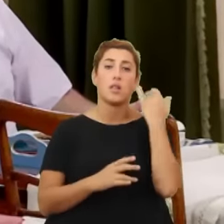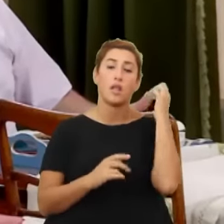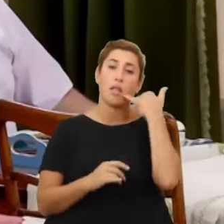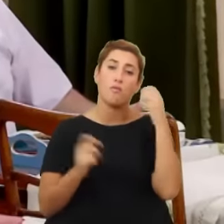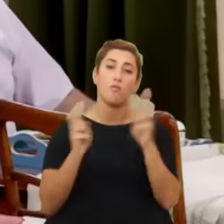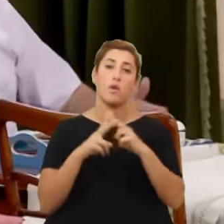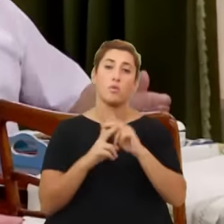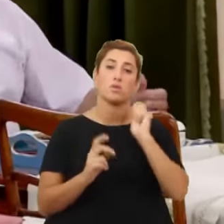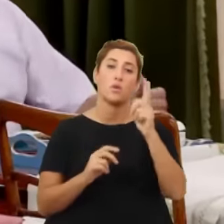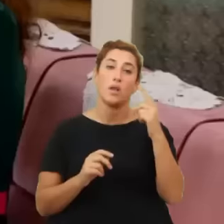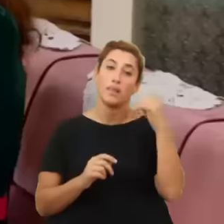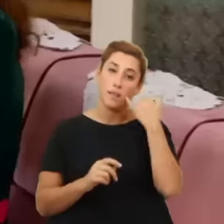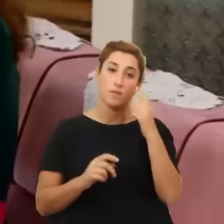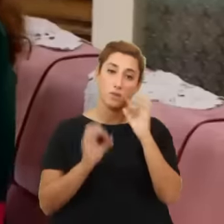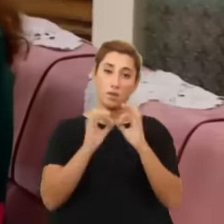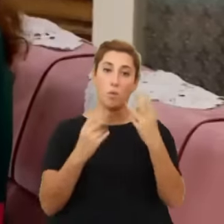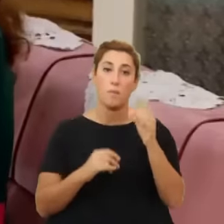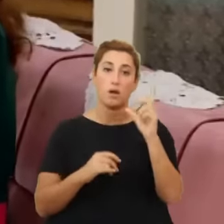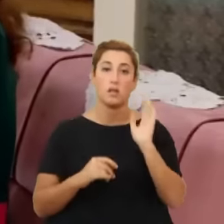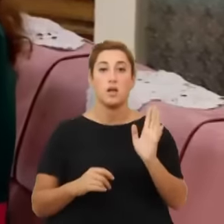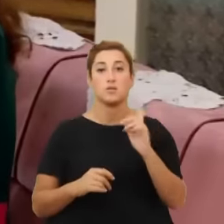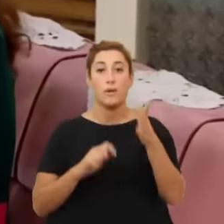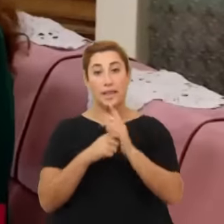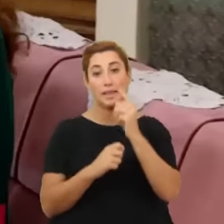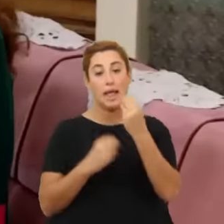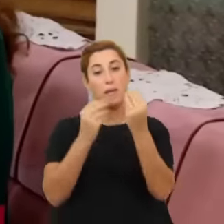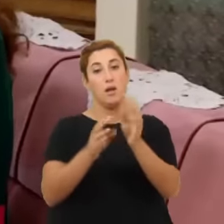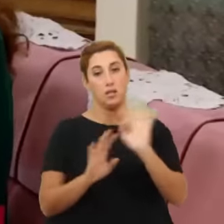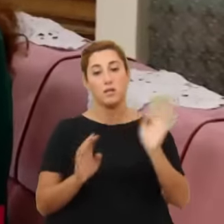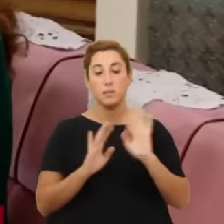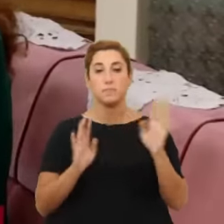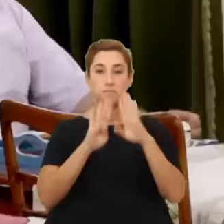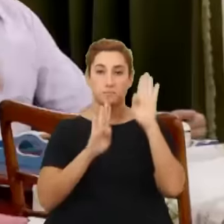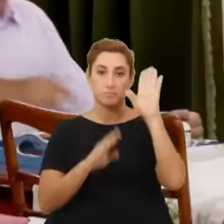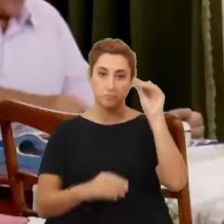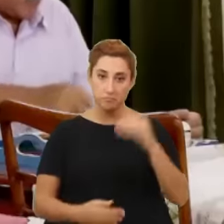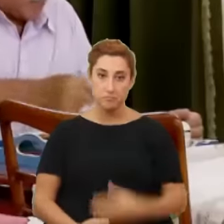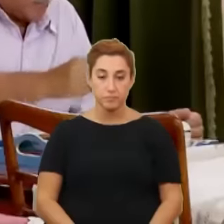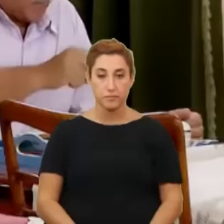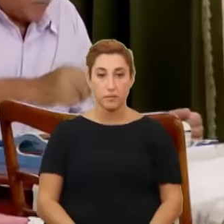gidiyor. Denetim altında olsun telefon ya. O gidip sana emanet, ona göre. Tamam. Tamam.